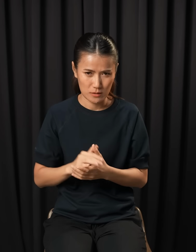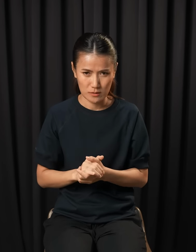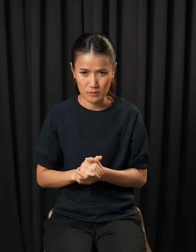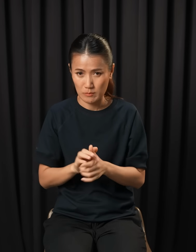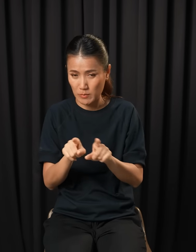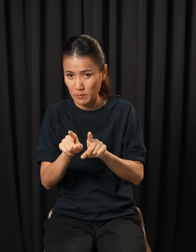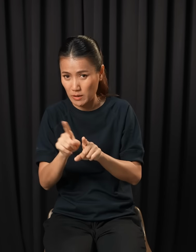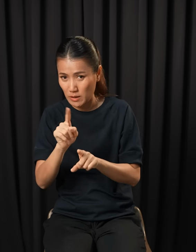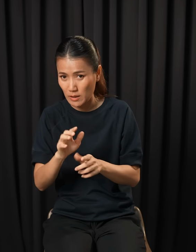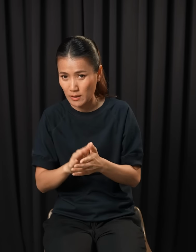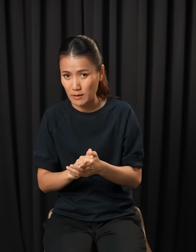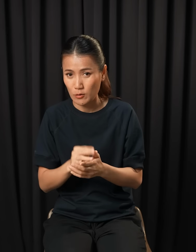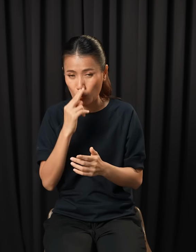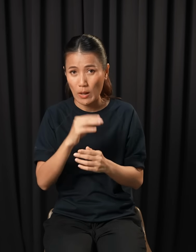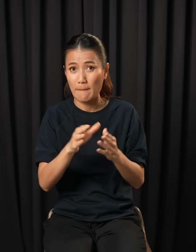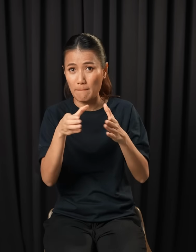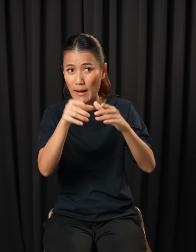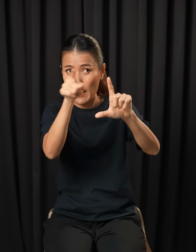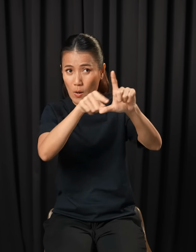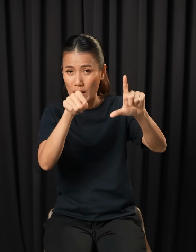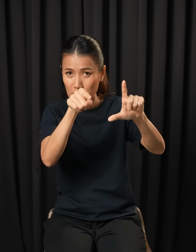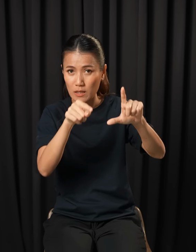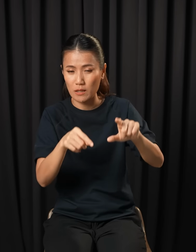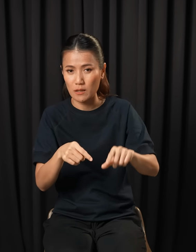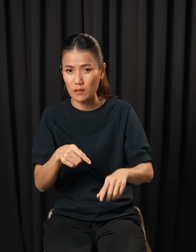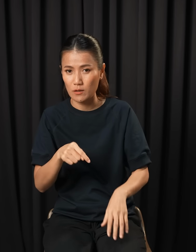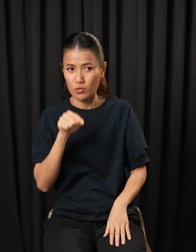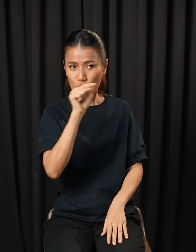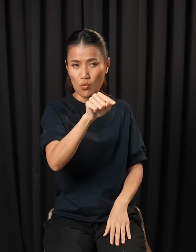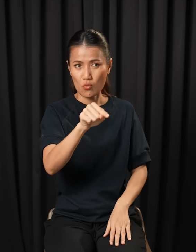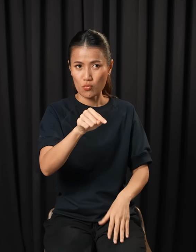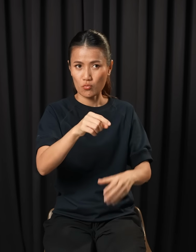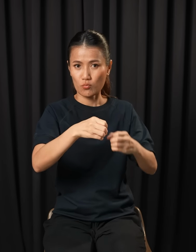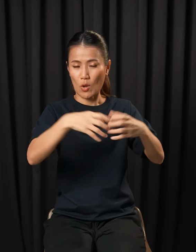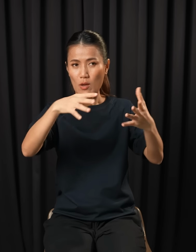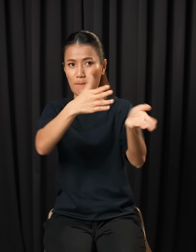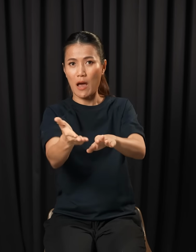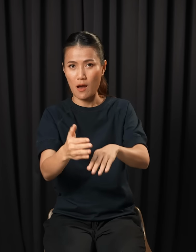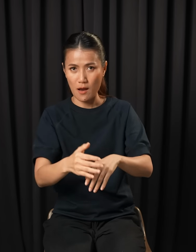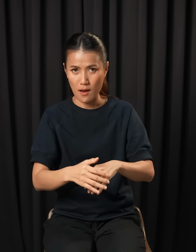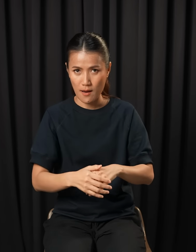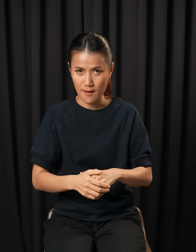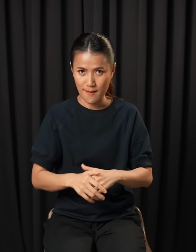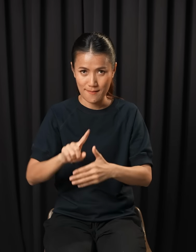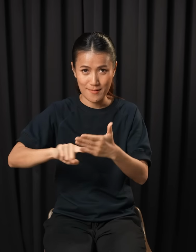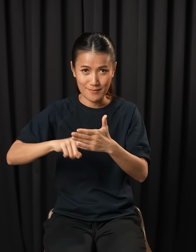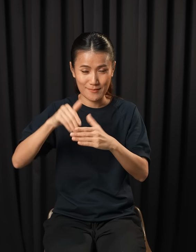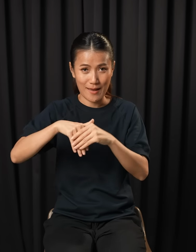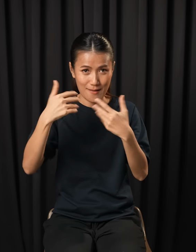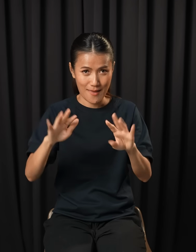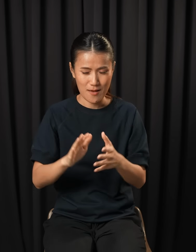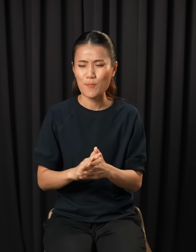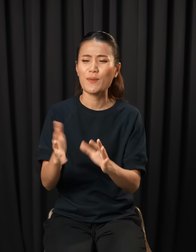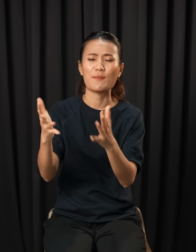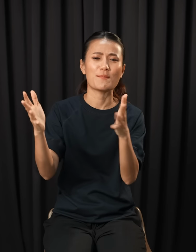ไปกวักมาได้อยู่ดีอ่ะมันก็เคยทำมาแล้วหรือไม่ก็ใช้ปืนอิเล็กตรอนยิงไปที่นิวเคลียสพักก้าวไกลนี่แหละแตกเปี้ยงเล